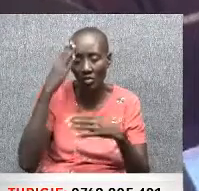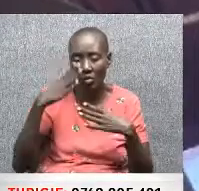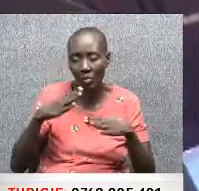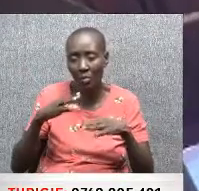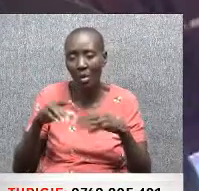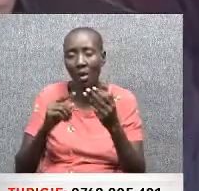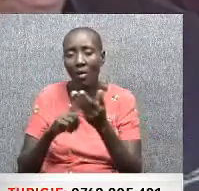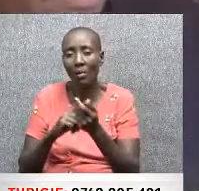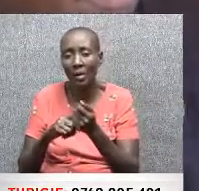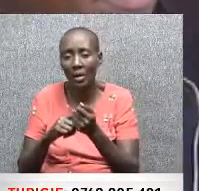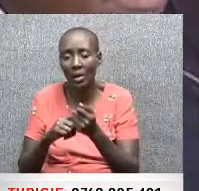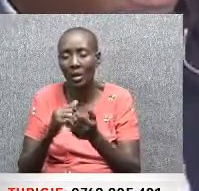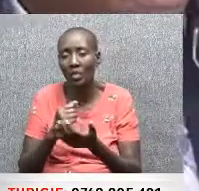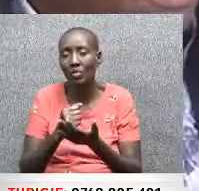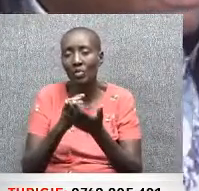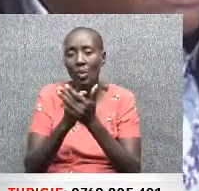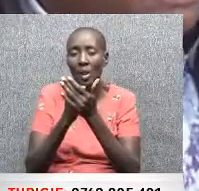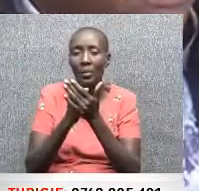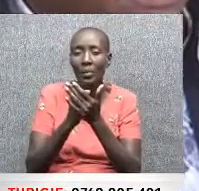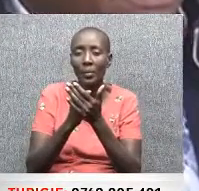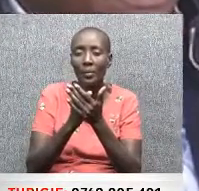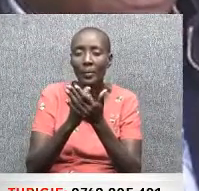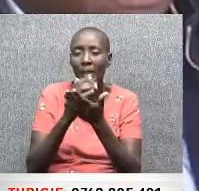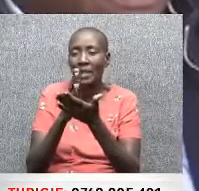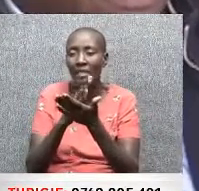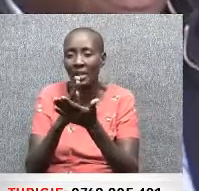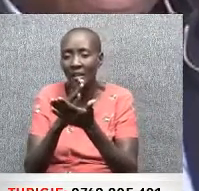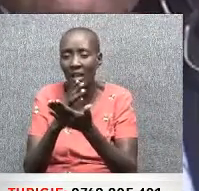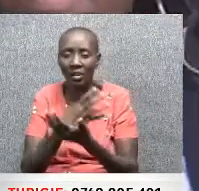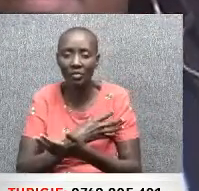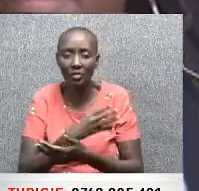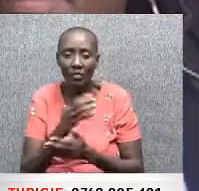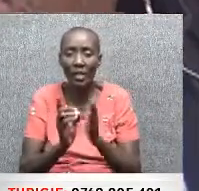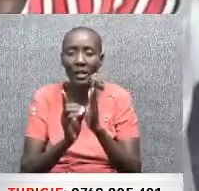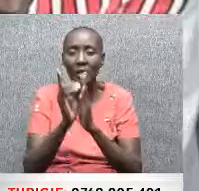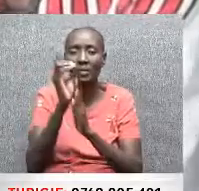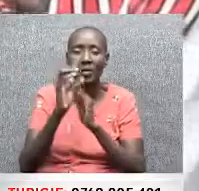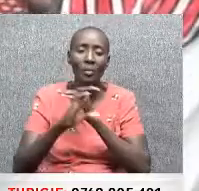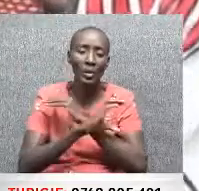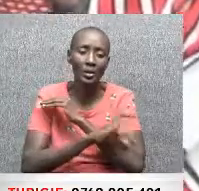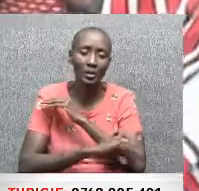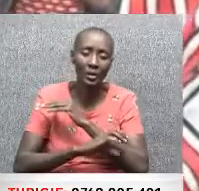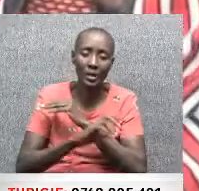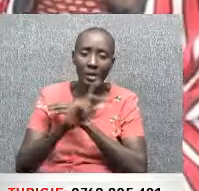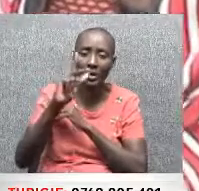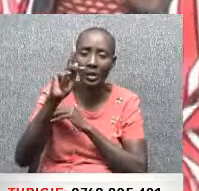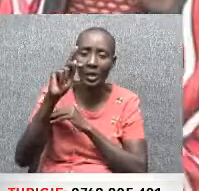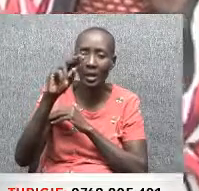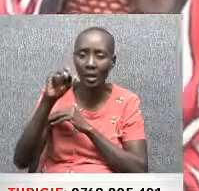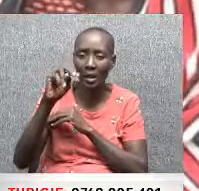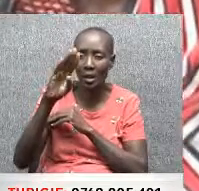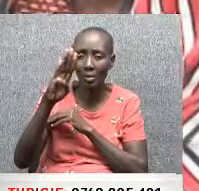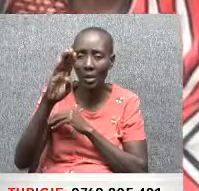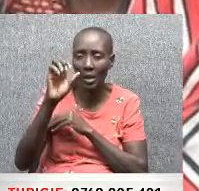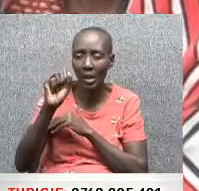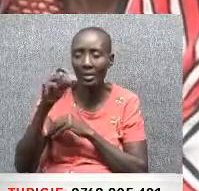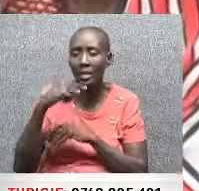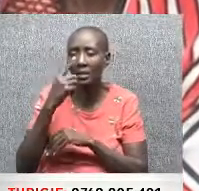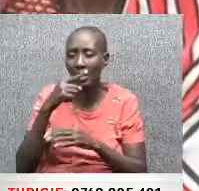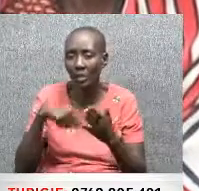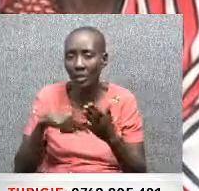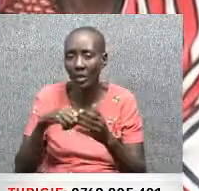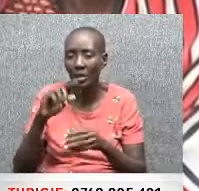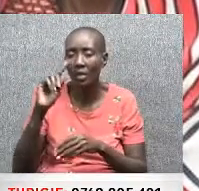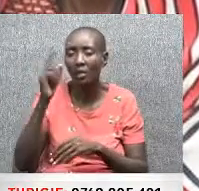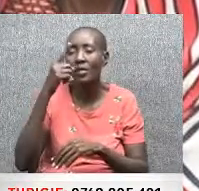kufanikisha kusambazwa kwa rasilimali ya kuboresha maendeleo nchini. Hukumu mamlaka ya kitaifa takwimu ya KNBS ikisema kwamba kwa mara ya kwanza